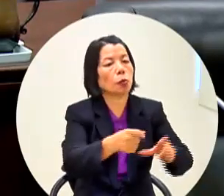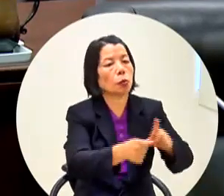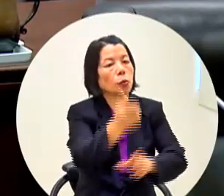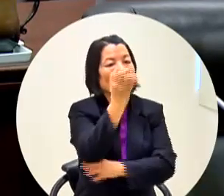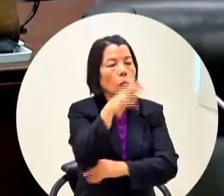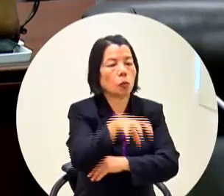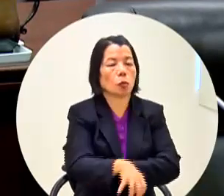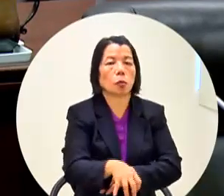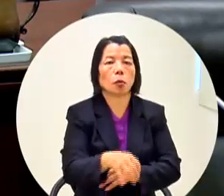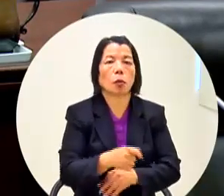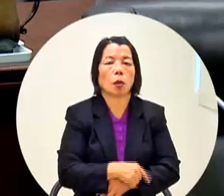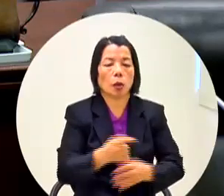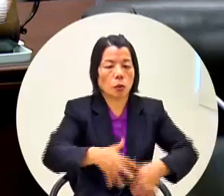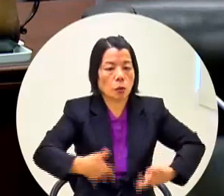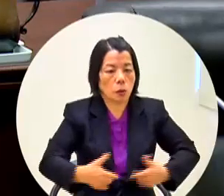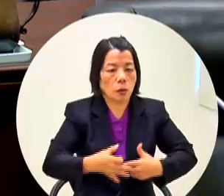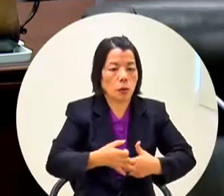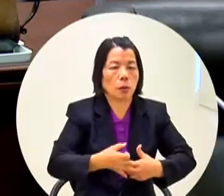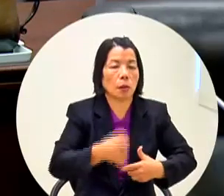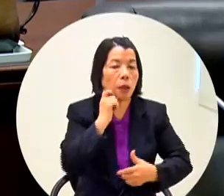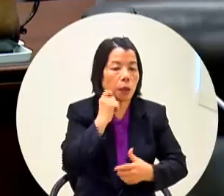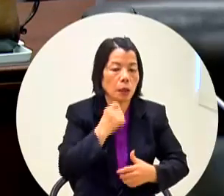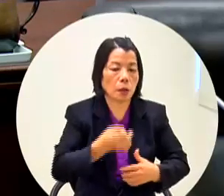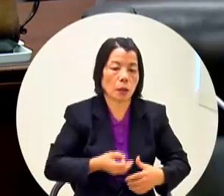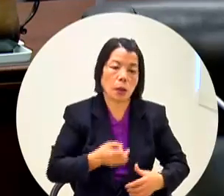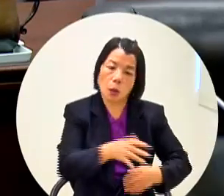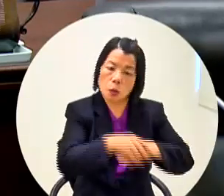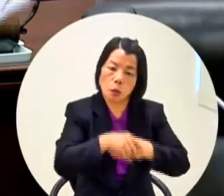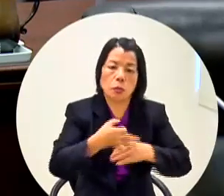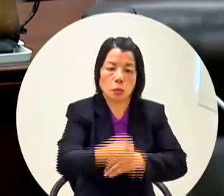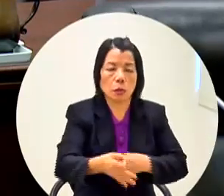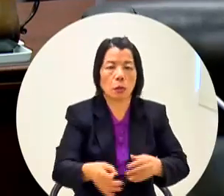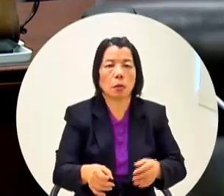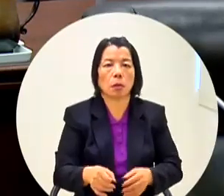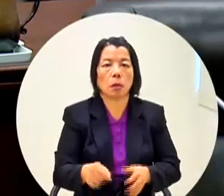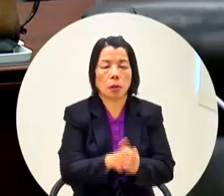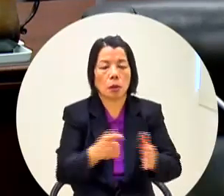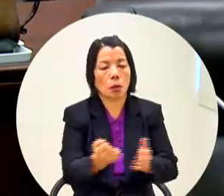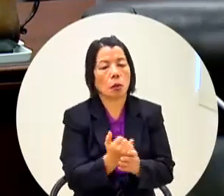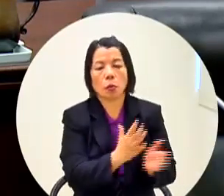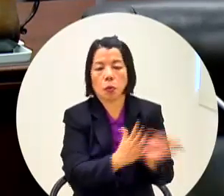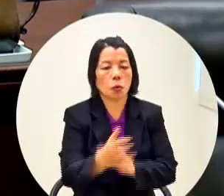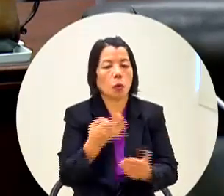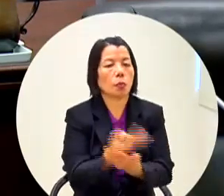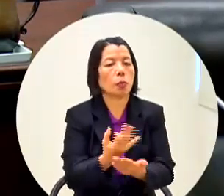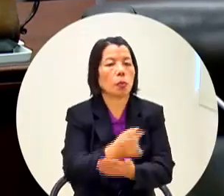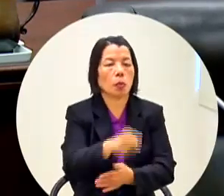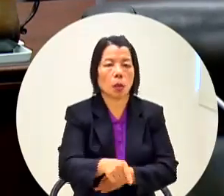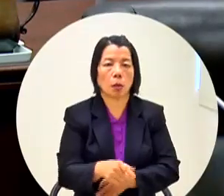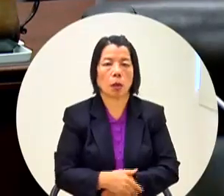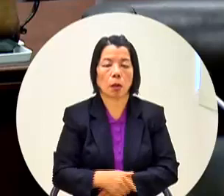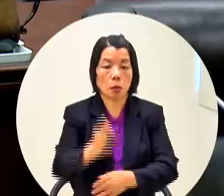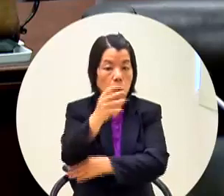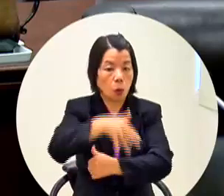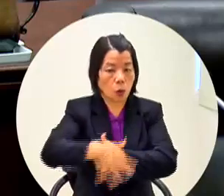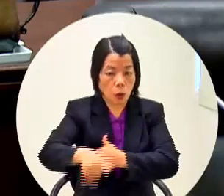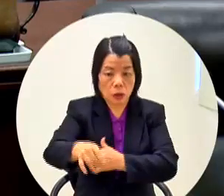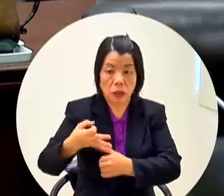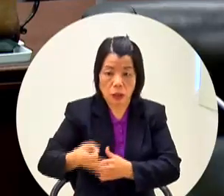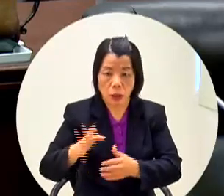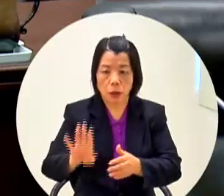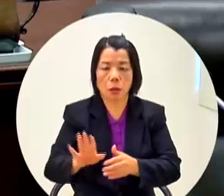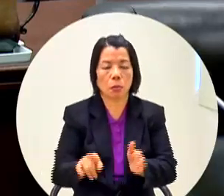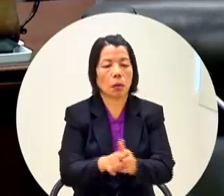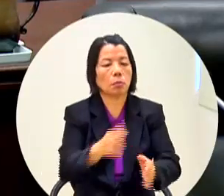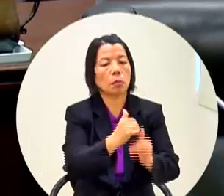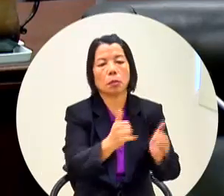区公所的急难救助金来补助，最后区公所马上预算就没有了，结果其他局处还有钱，但是因为民众不知